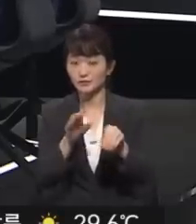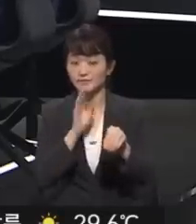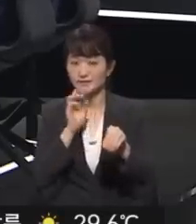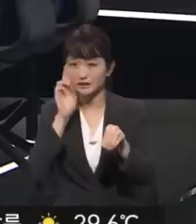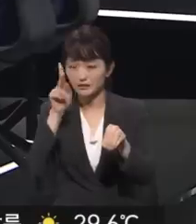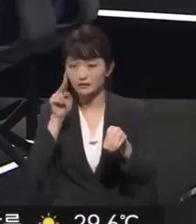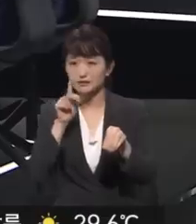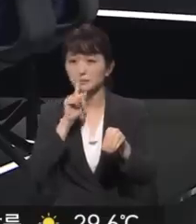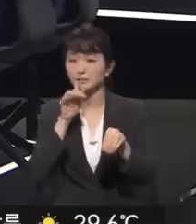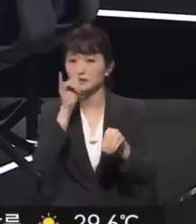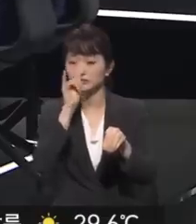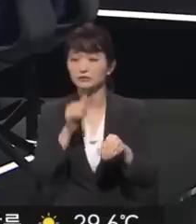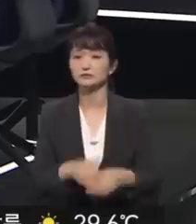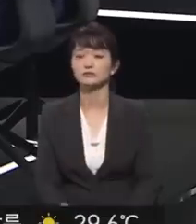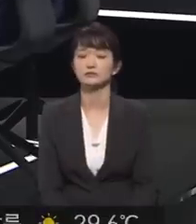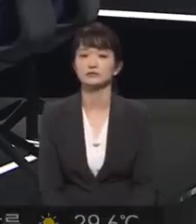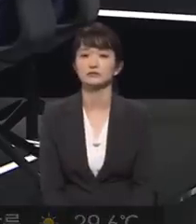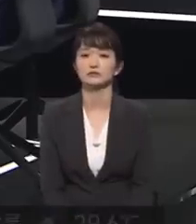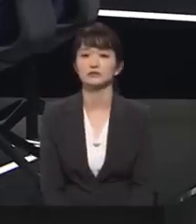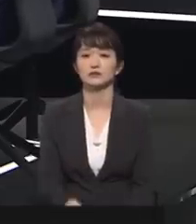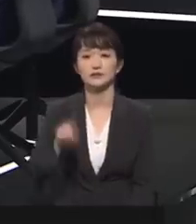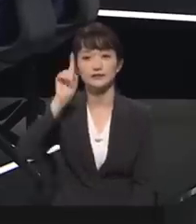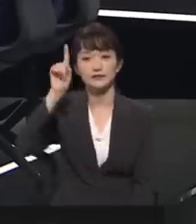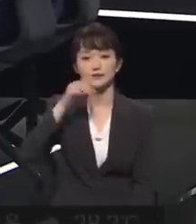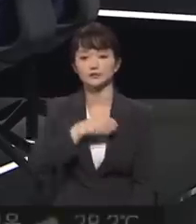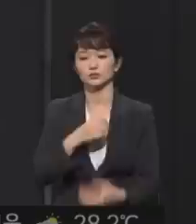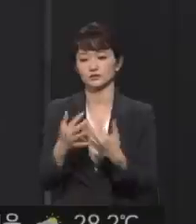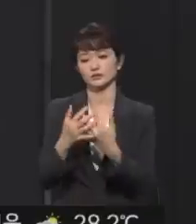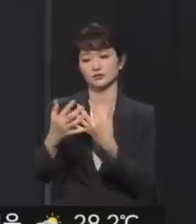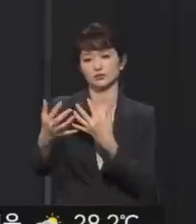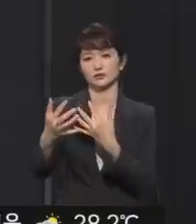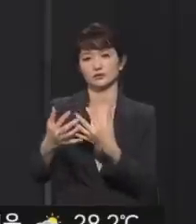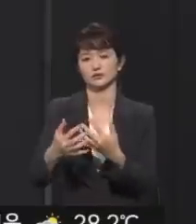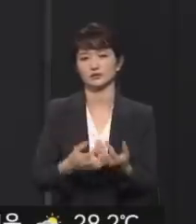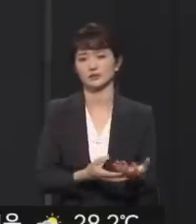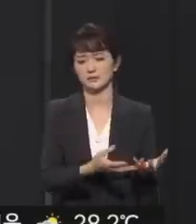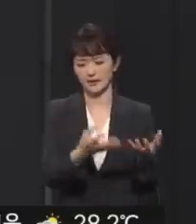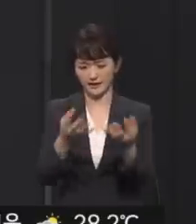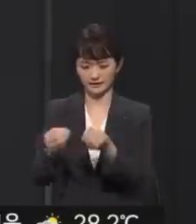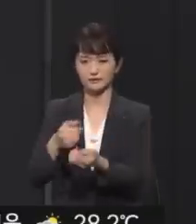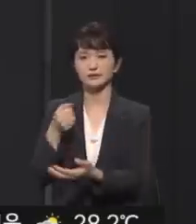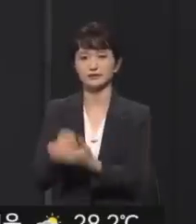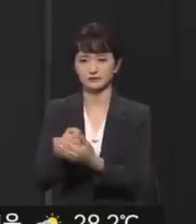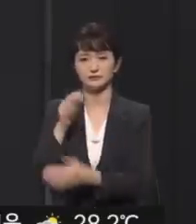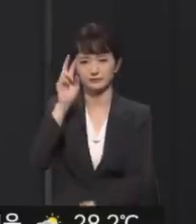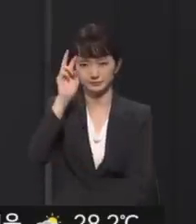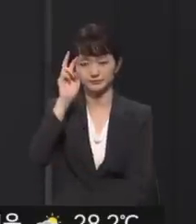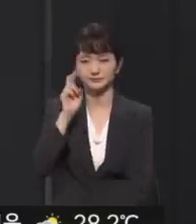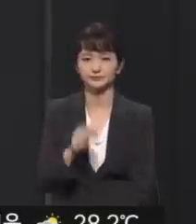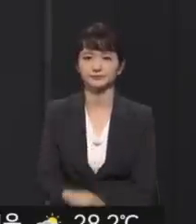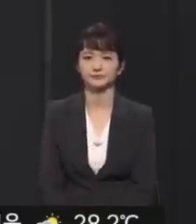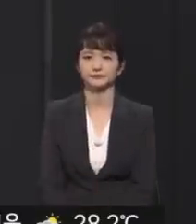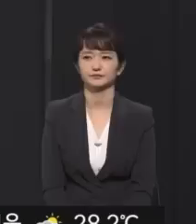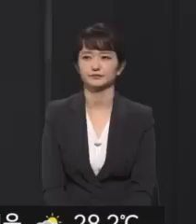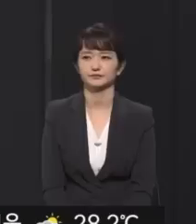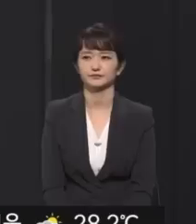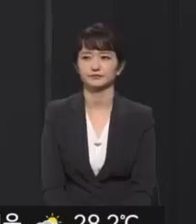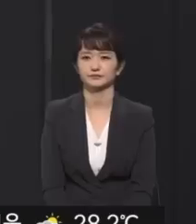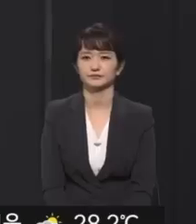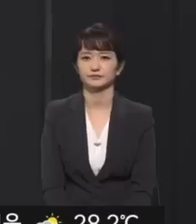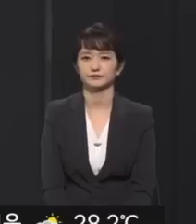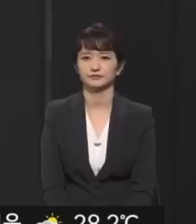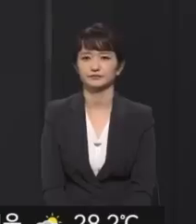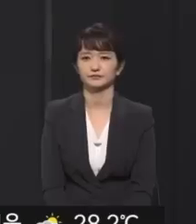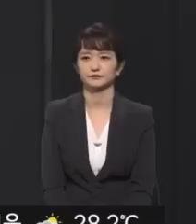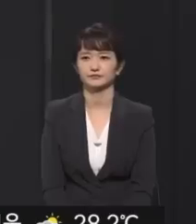라는 얘기를 한 바가 있습니다 그래서 내일 위층에서 상당히 많은 것이 결정될 것 같다 일단 연천에 는